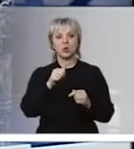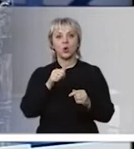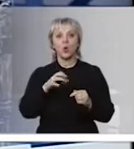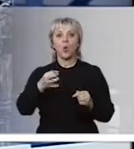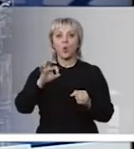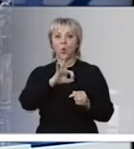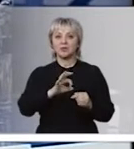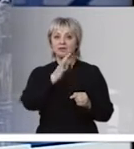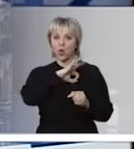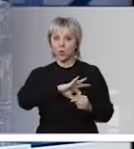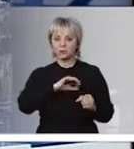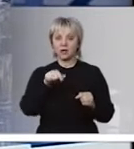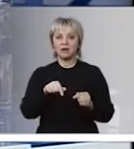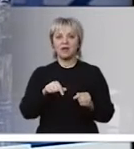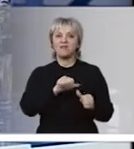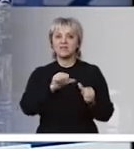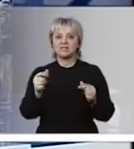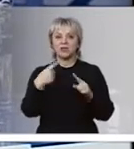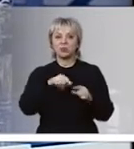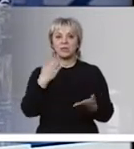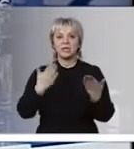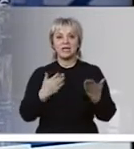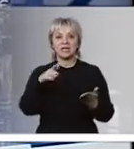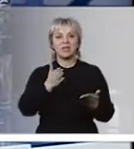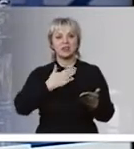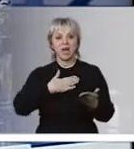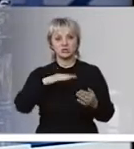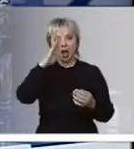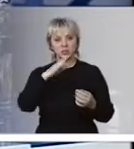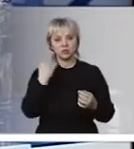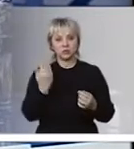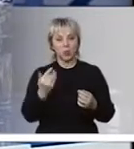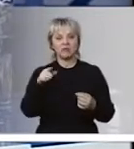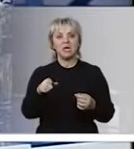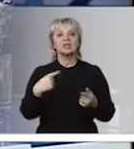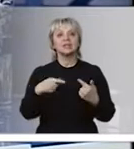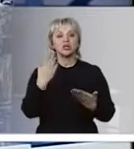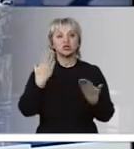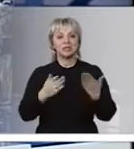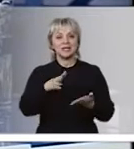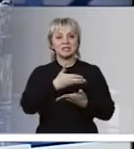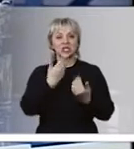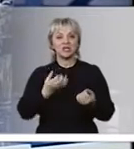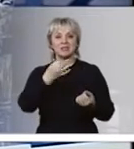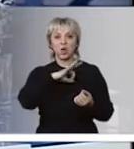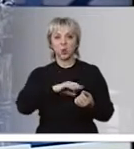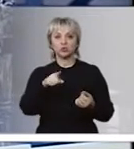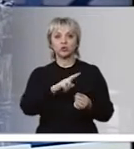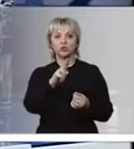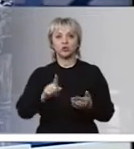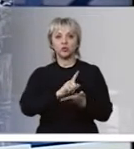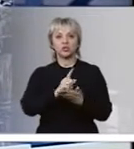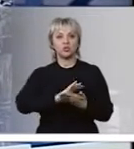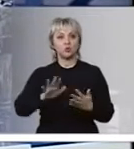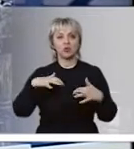по доходам. В основном это либо у наших отцов, но даже если нету доходов, никто